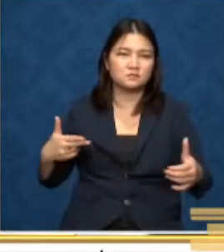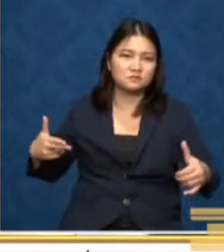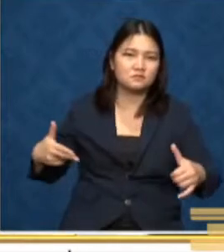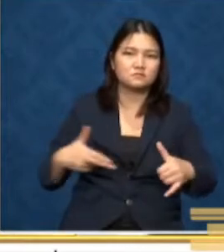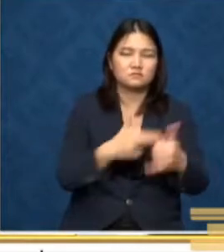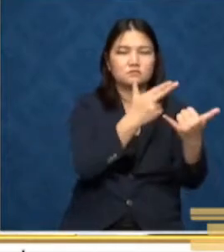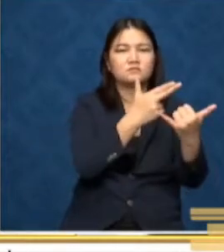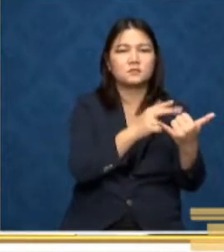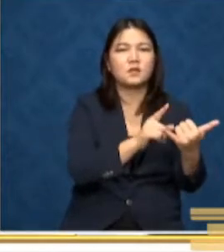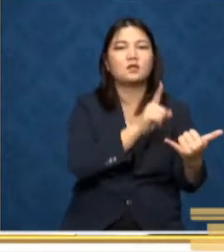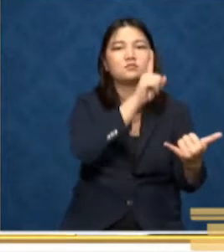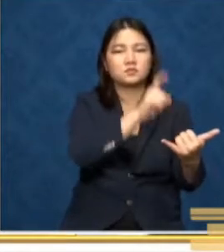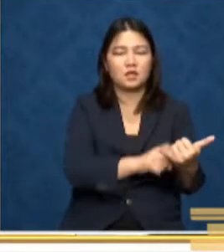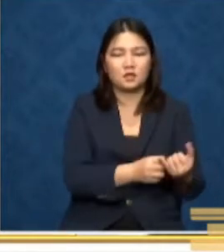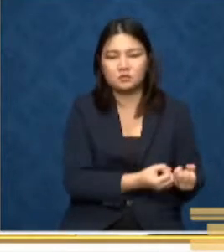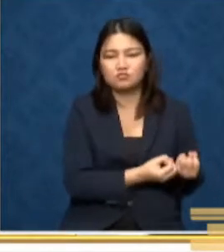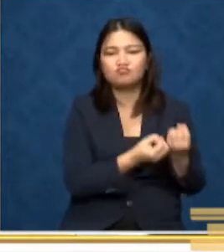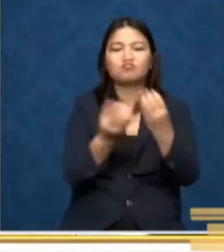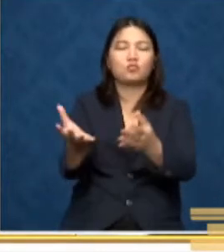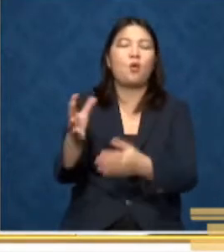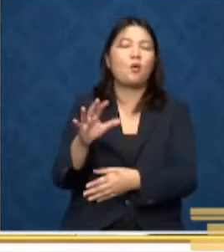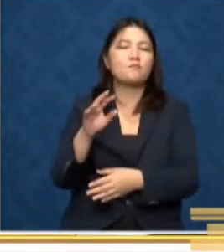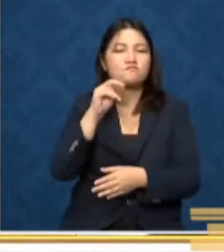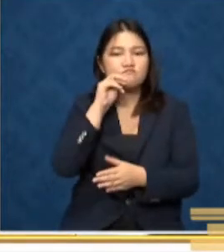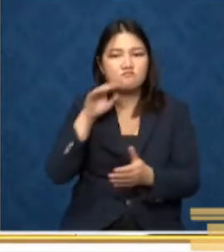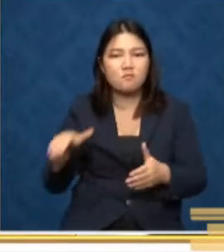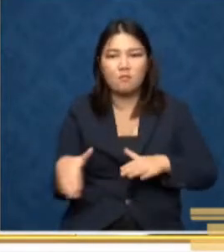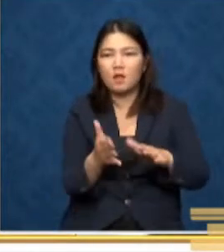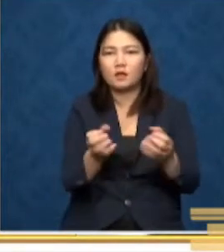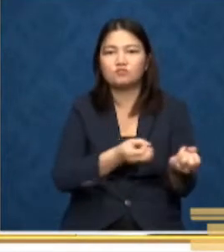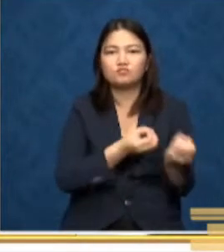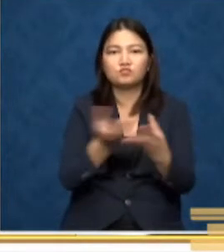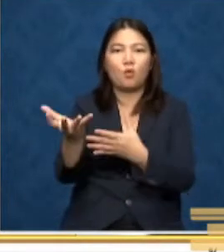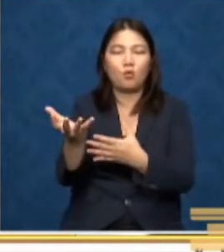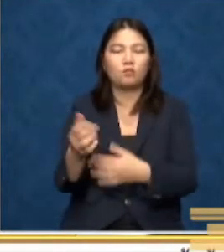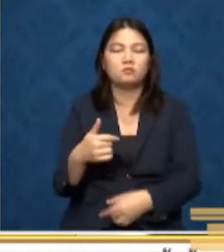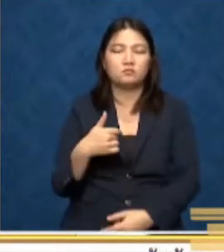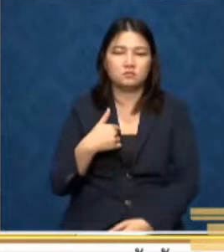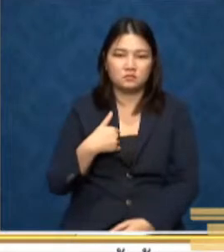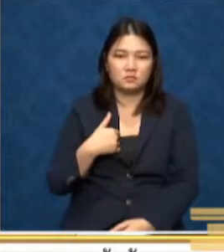เสียชีวิตและโยนลงแม่น้ำ1ใน6คนนั้น